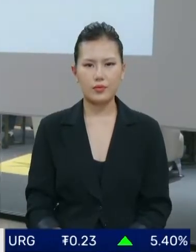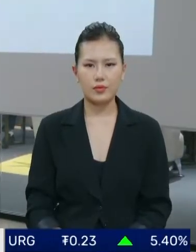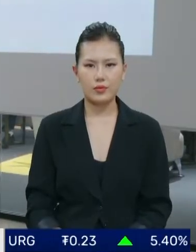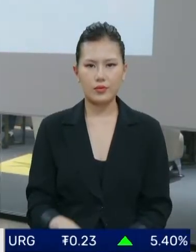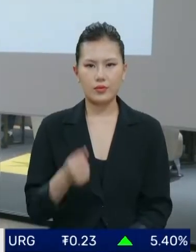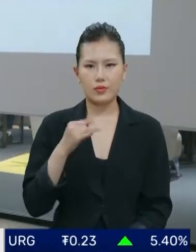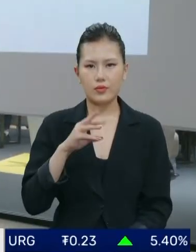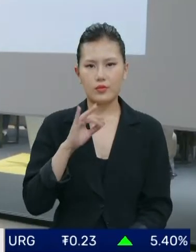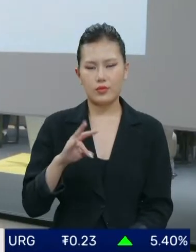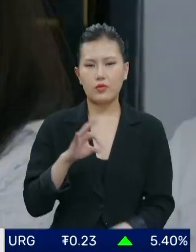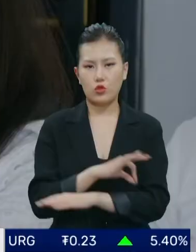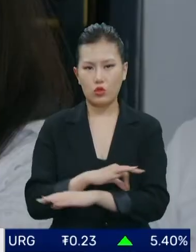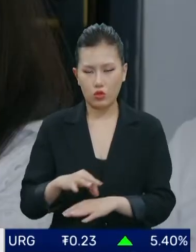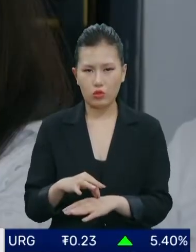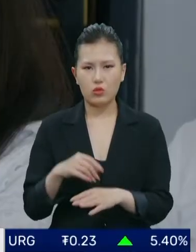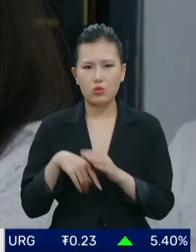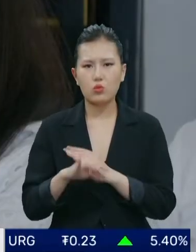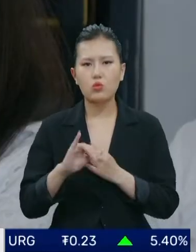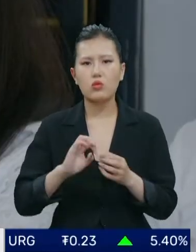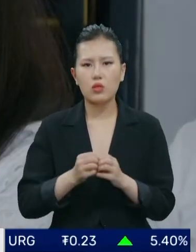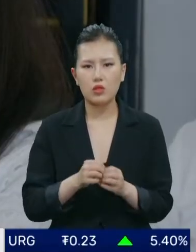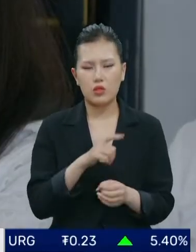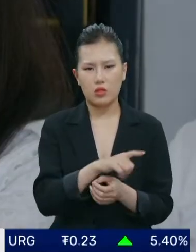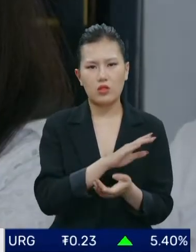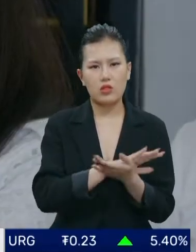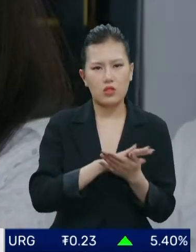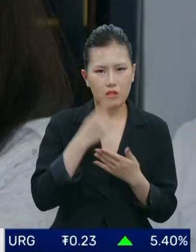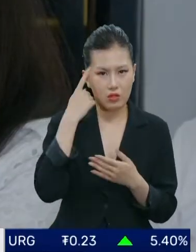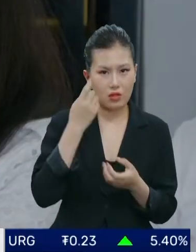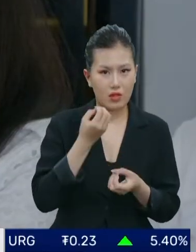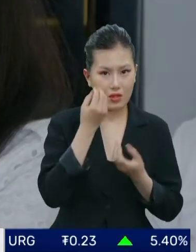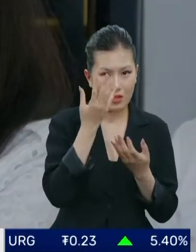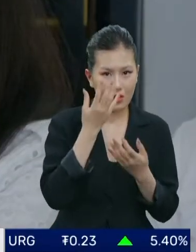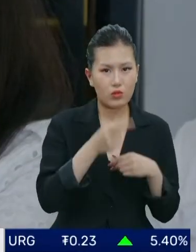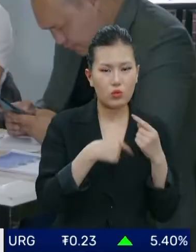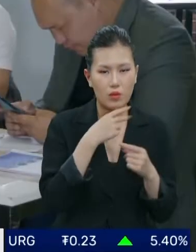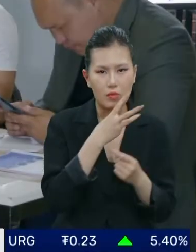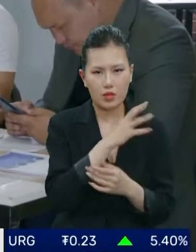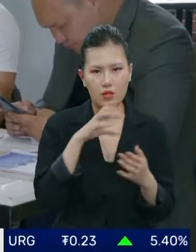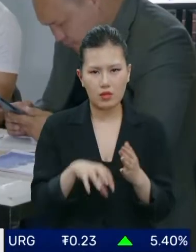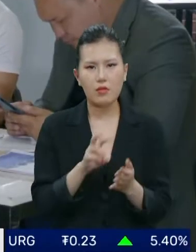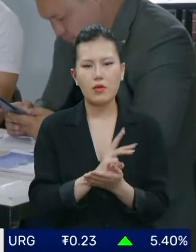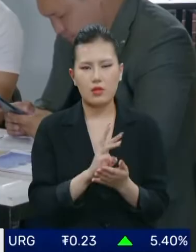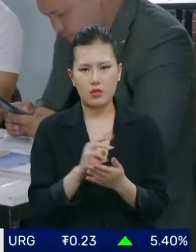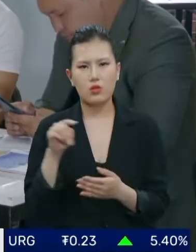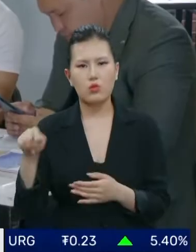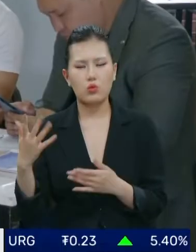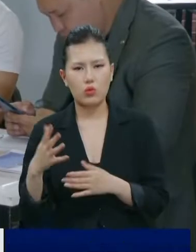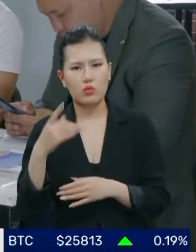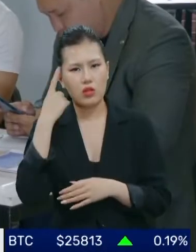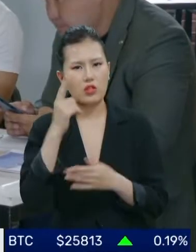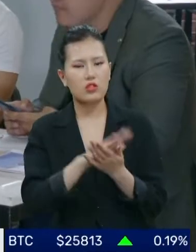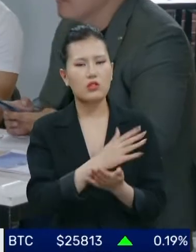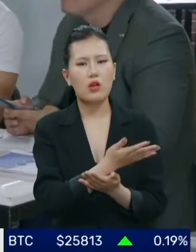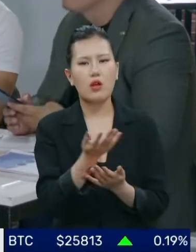Аймийн төслийн ажиллах зарчмыг товчноор тайлбарлавал стартапын санаагаа сонирхолтой байдлаар вебд байрлуулна. Нөгөө талд шин санаа, шинэлэг бизнесийн эрэлт хэрэгцээг